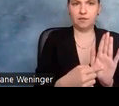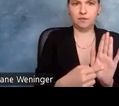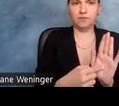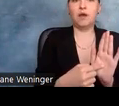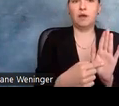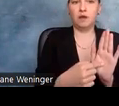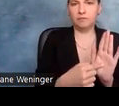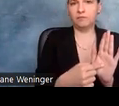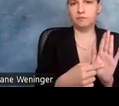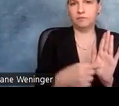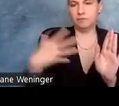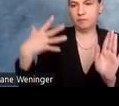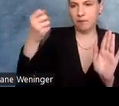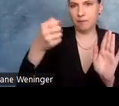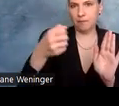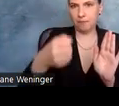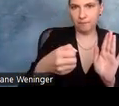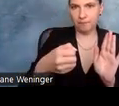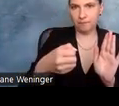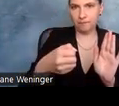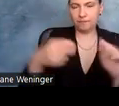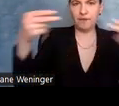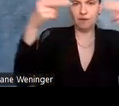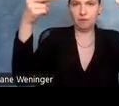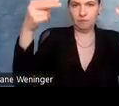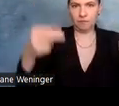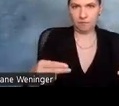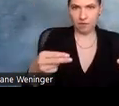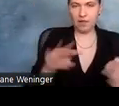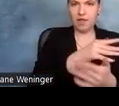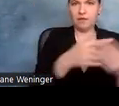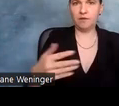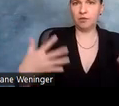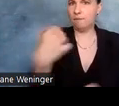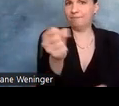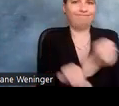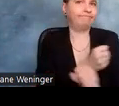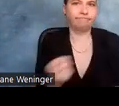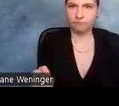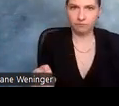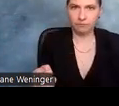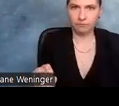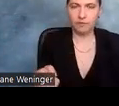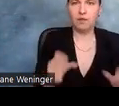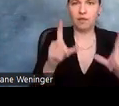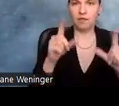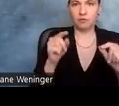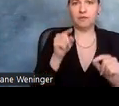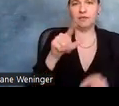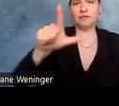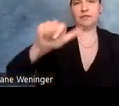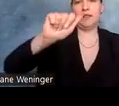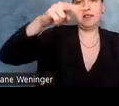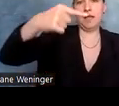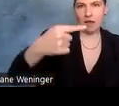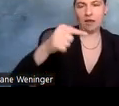Accessibility Scanner, Page Language has not been identified. Das heißt, hier fehlt eben am Anfang dieses